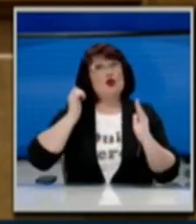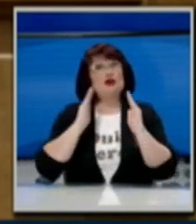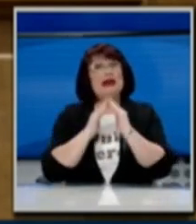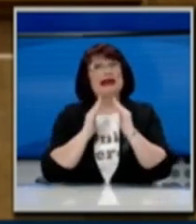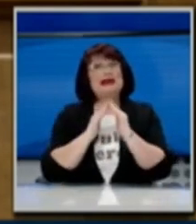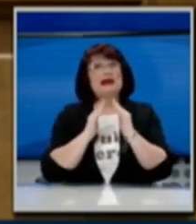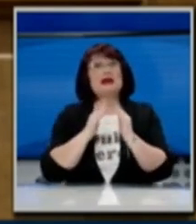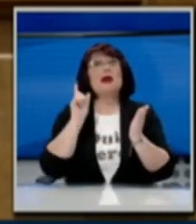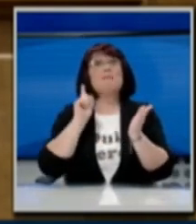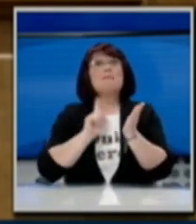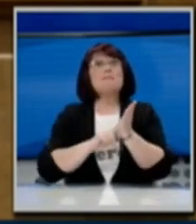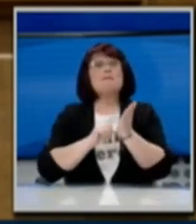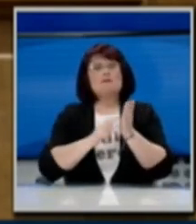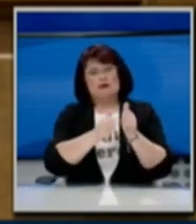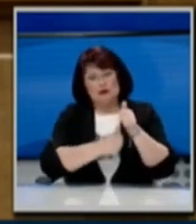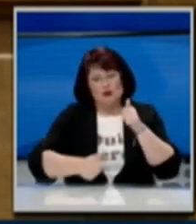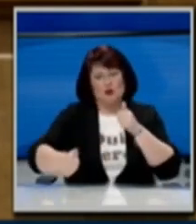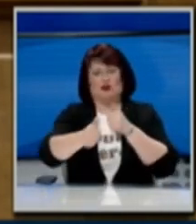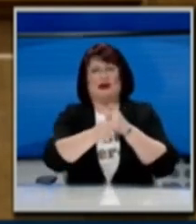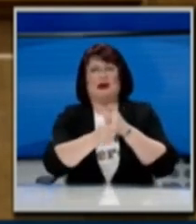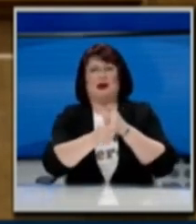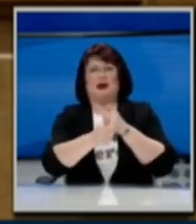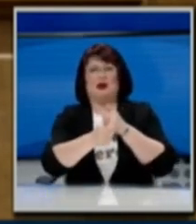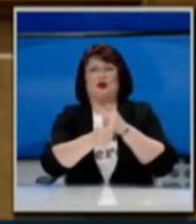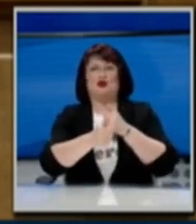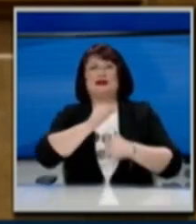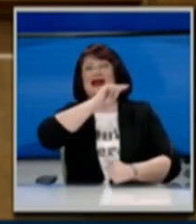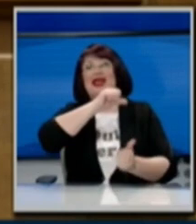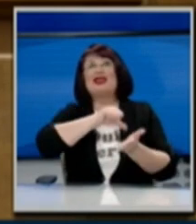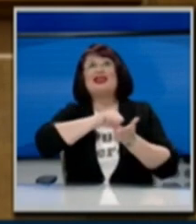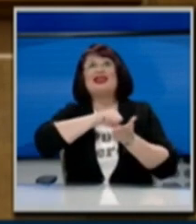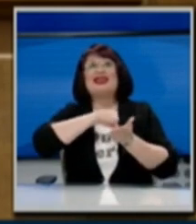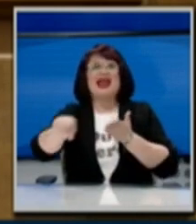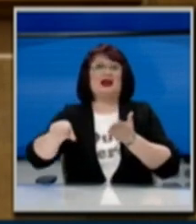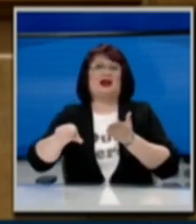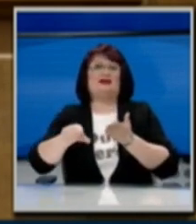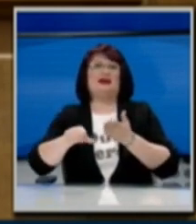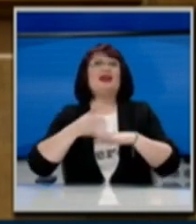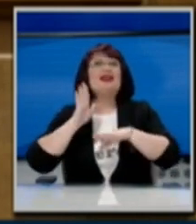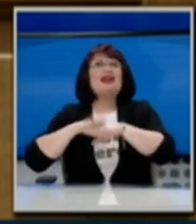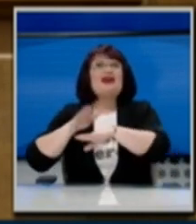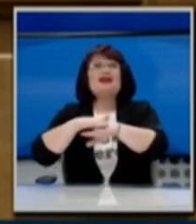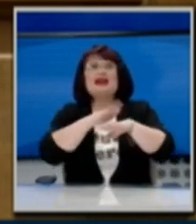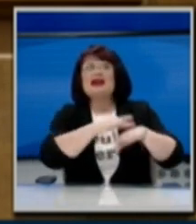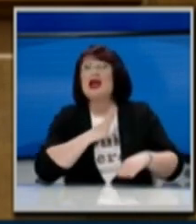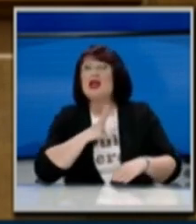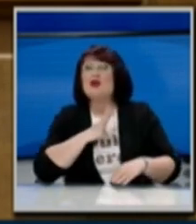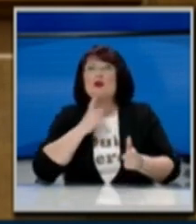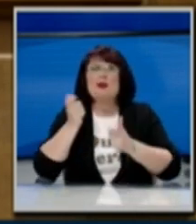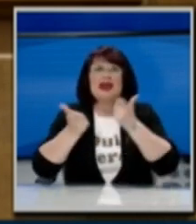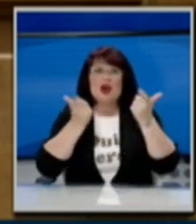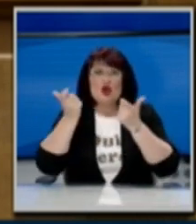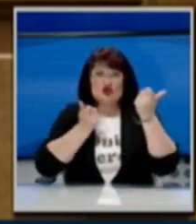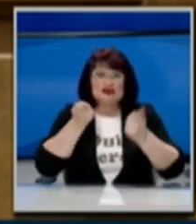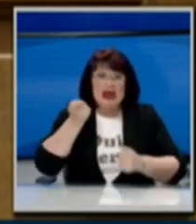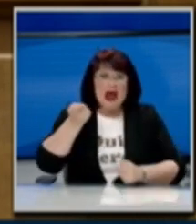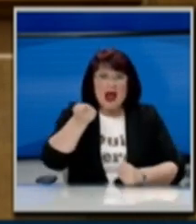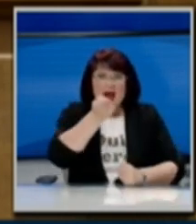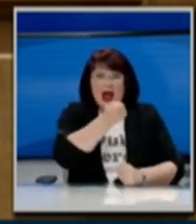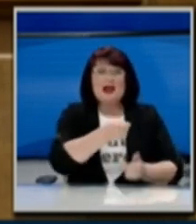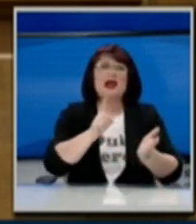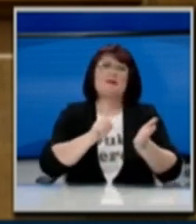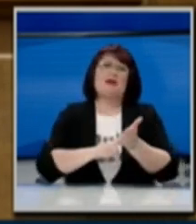πρέπει να αποτελεί προτεραιότητα με διαγραφή των ανυπαίτια δημιουργηθέντων χρεών και προστασία